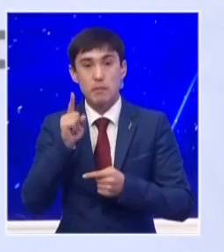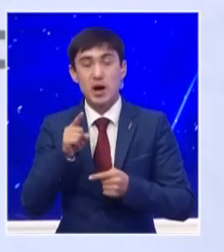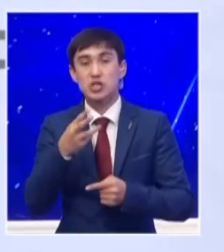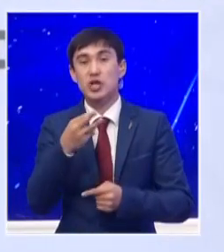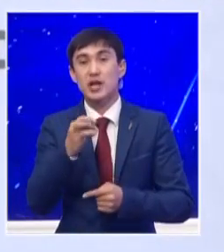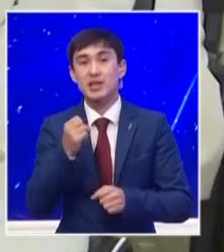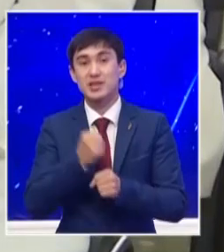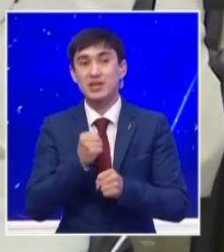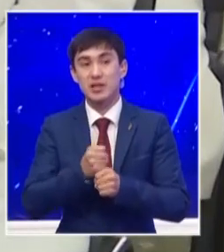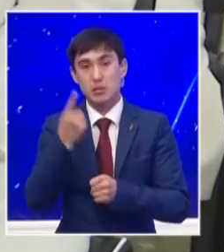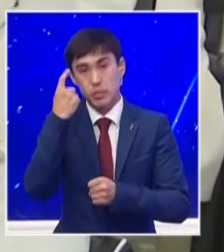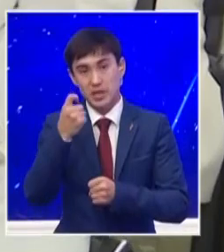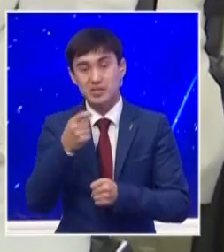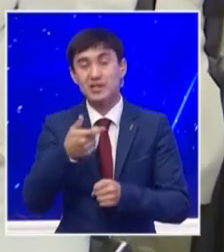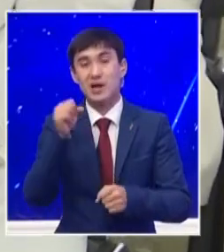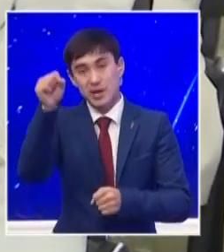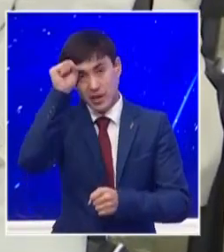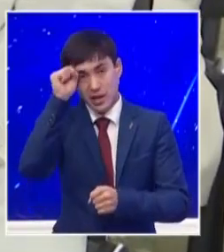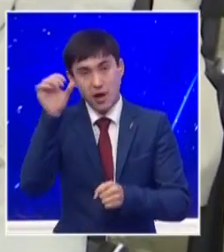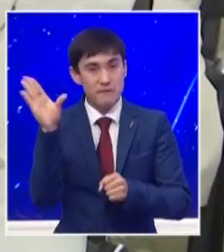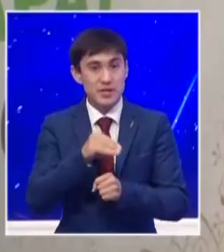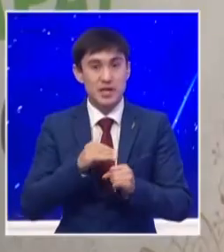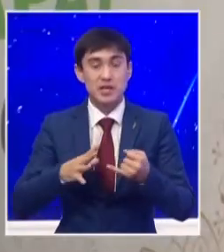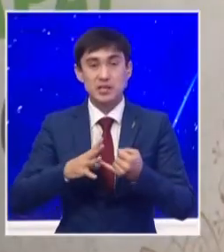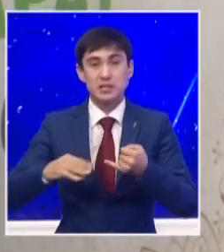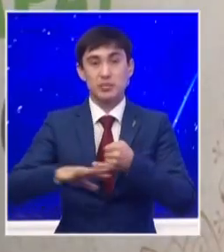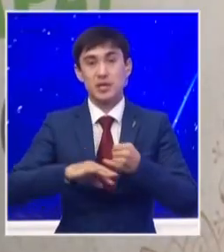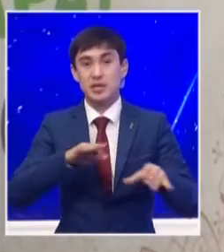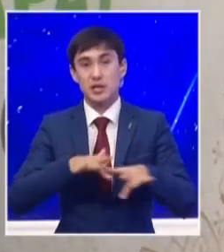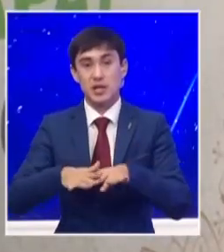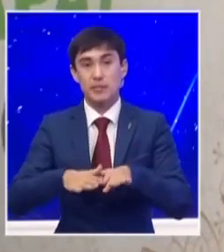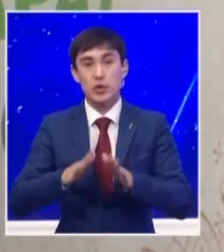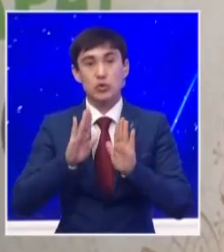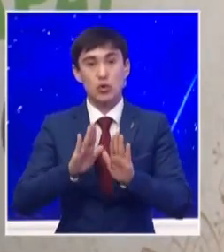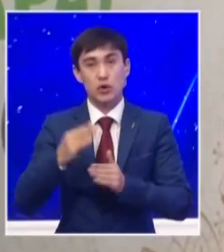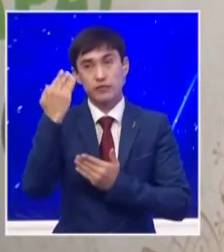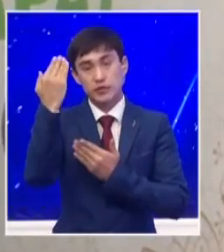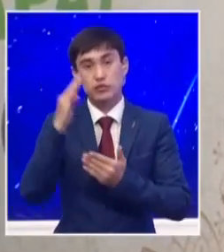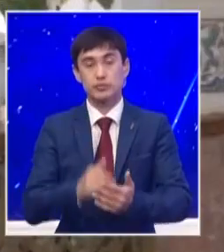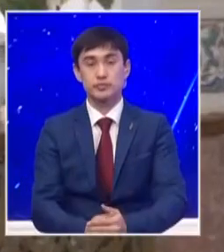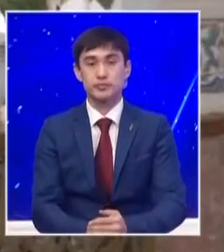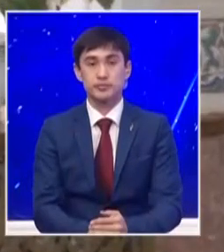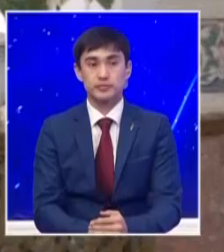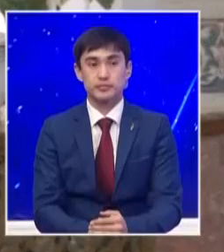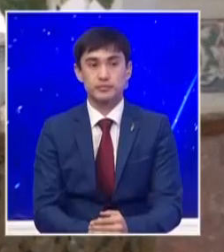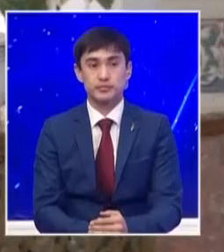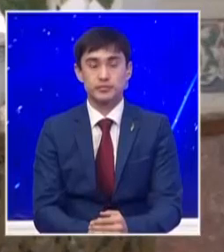шариата делать предсказание грех так как все земные дела людей подвластны только всевышнему